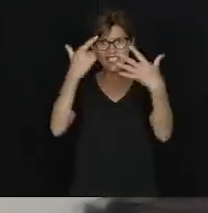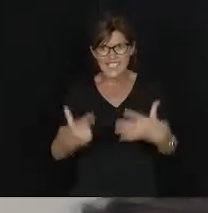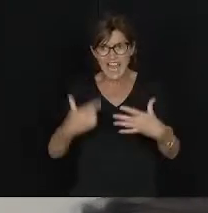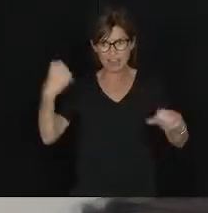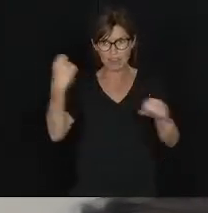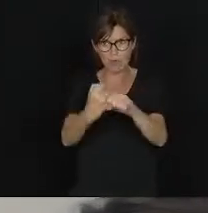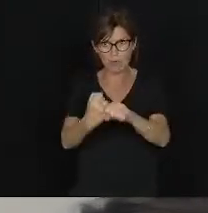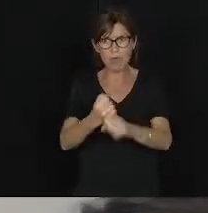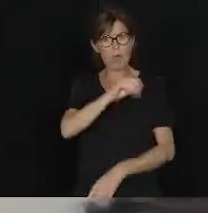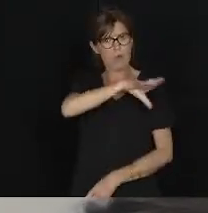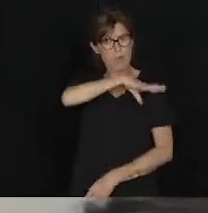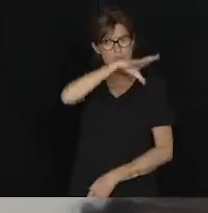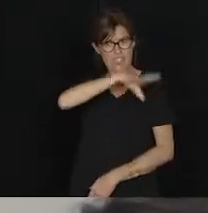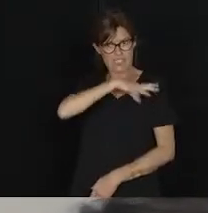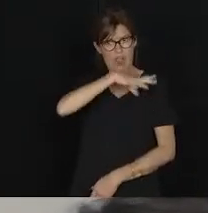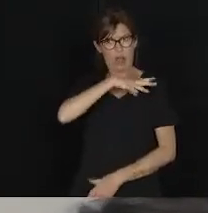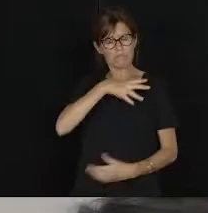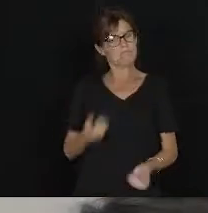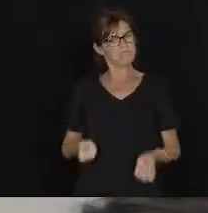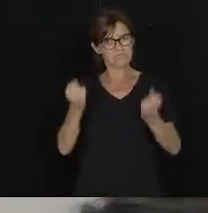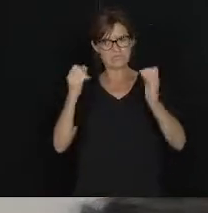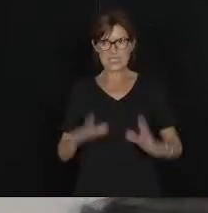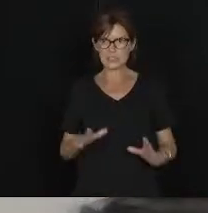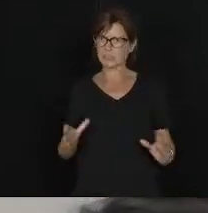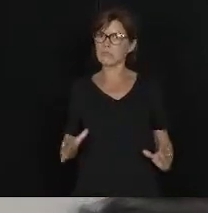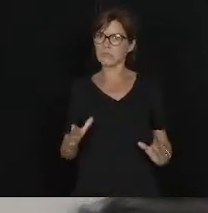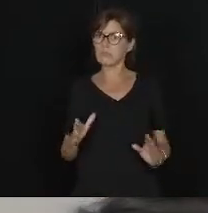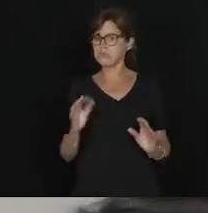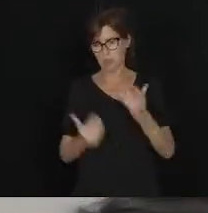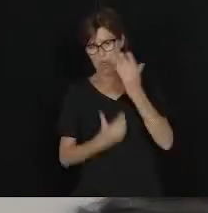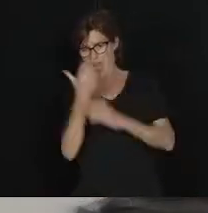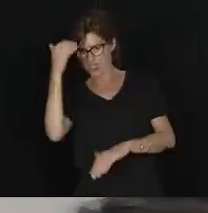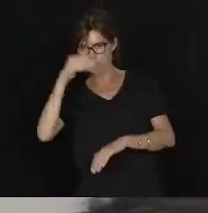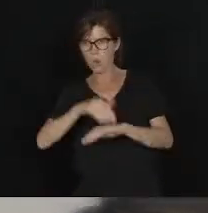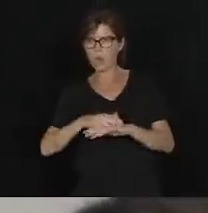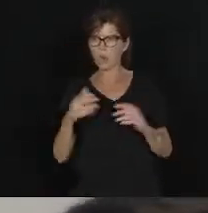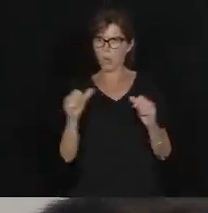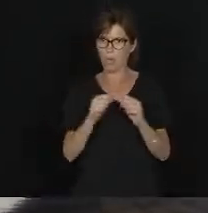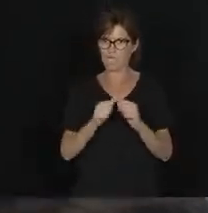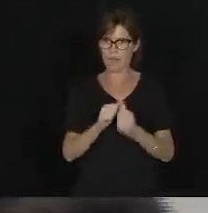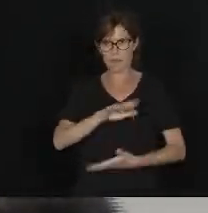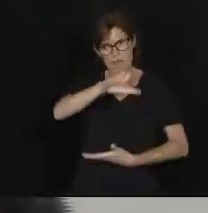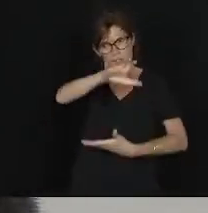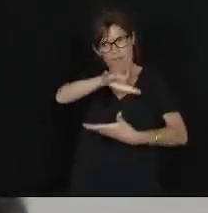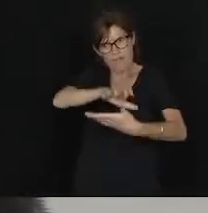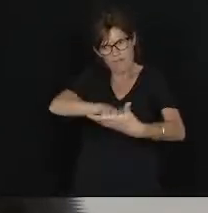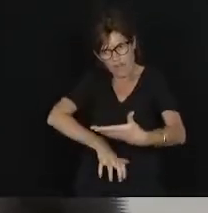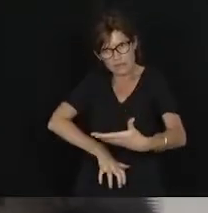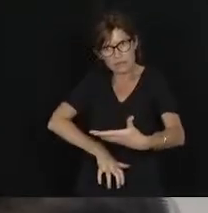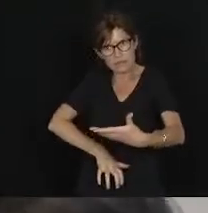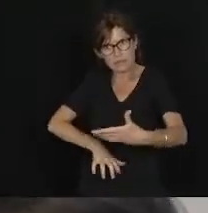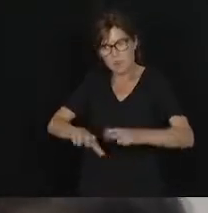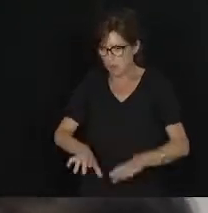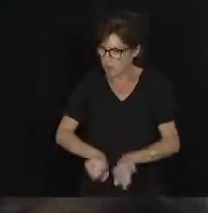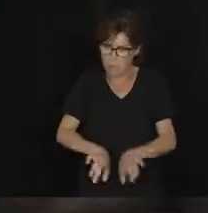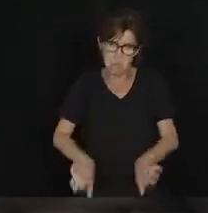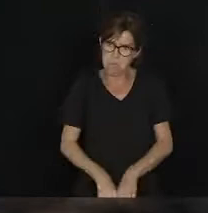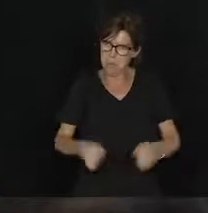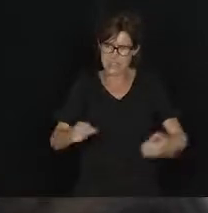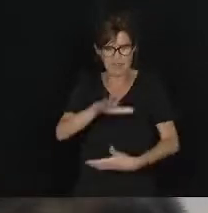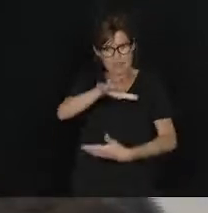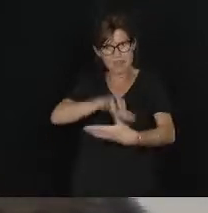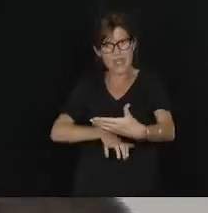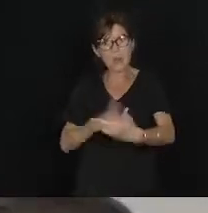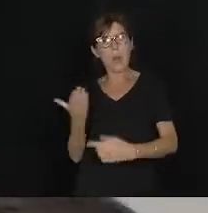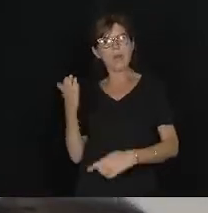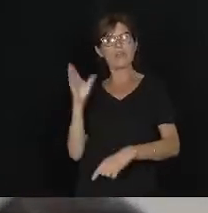M. Germain prend sur le temps d'apprentissage, pour lire à ses élèves de primaire tout au long de l'année un témoignage de guerre, le